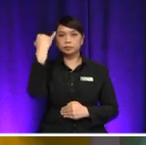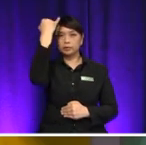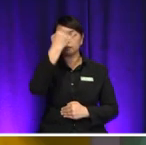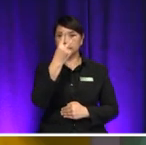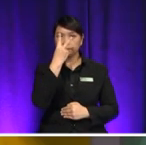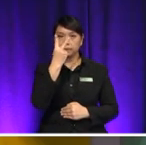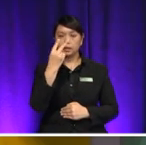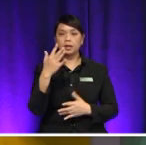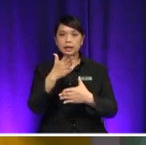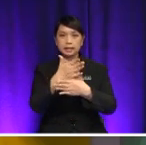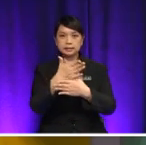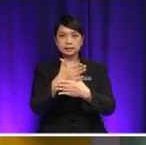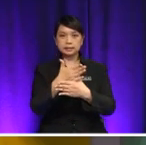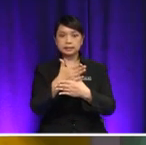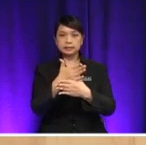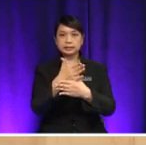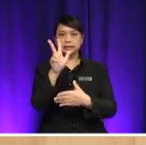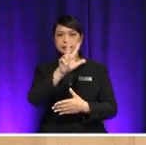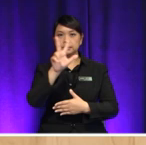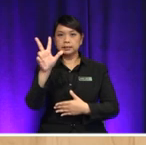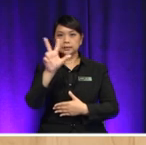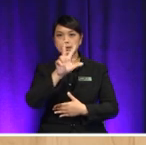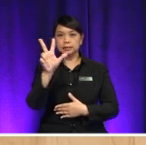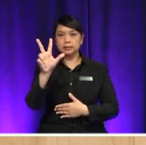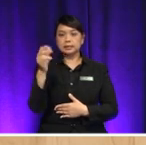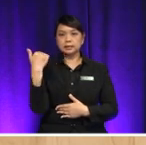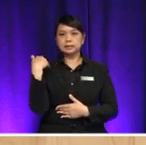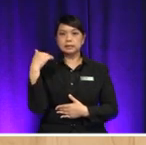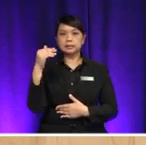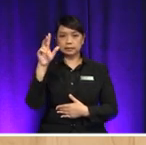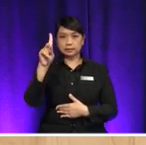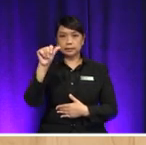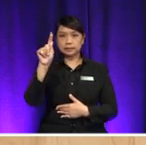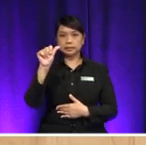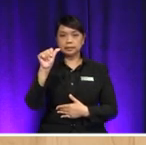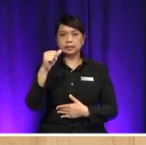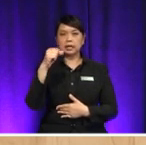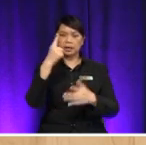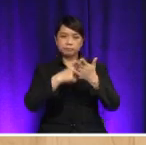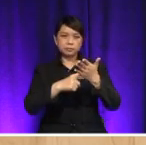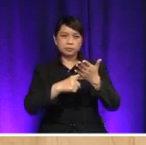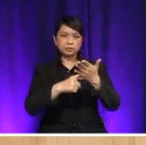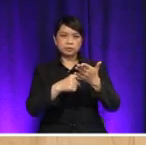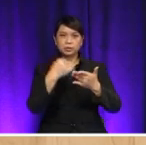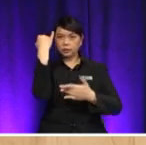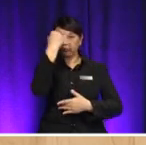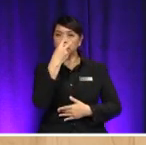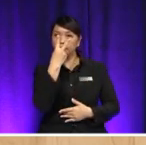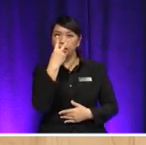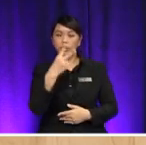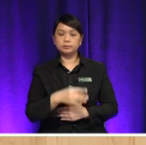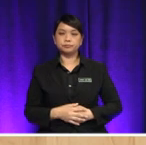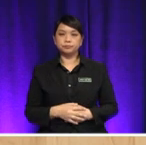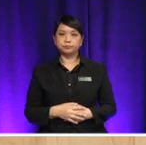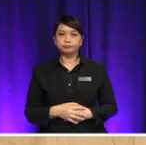enggak oke antara ketiga-tiga data nih apa yang event boleh buat eh rumusan Oke berdasarkan data yang telah cek bu